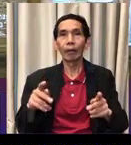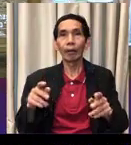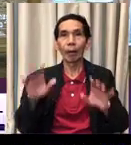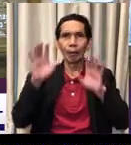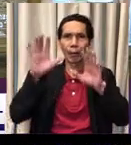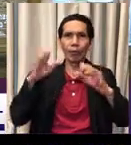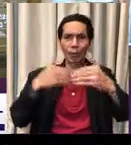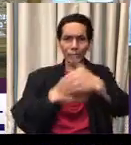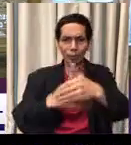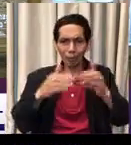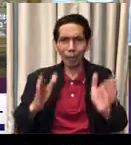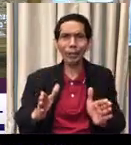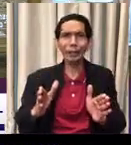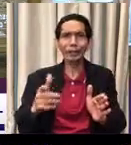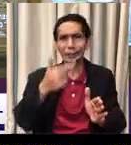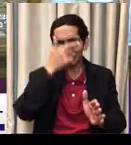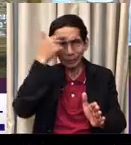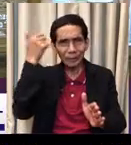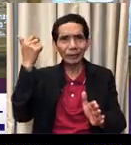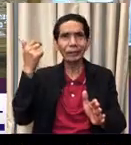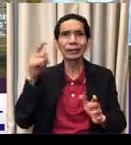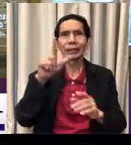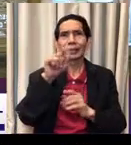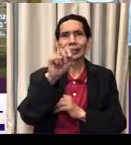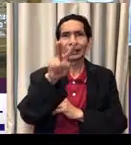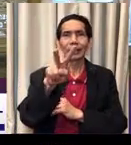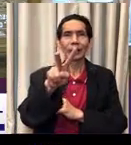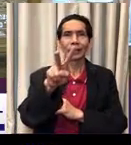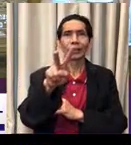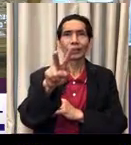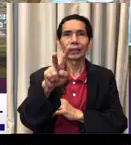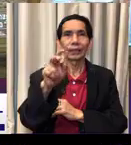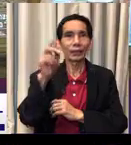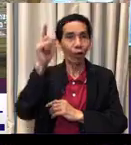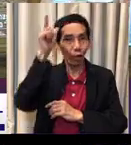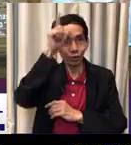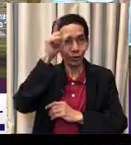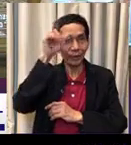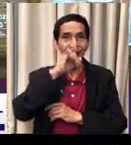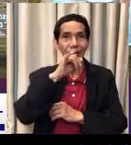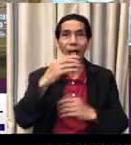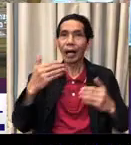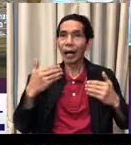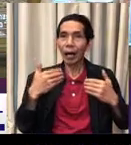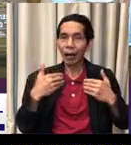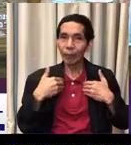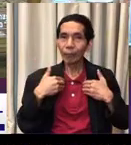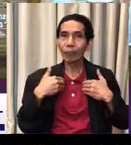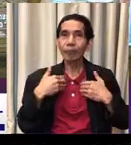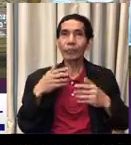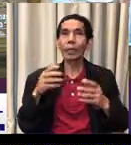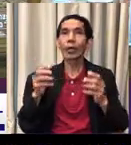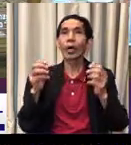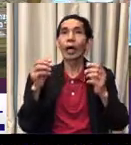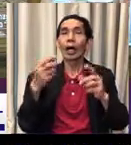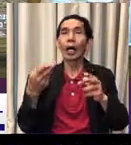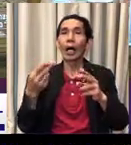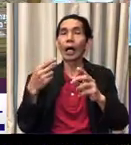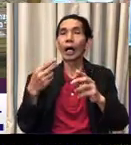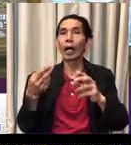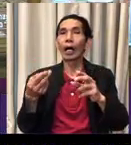yun? Yun. Tapos yung TV, the logic is magkaroon sila ng additional